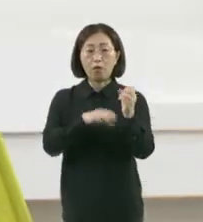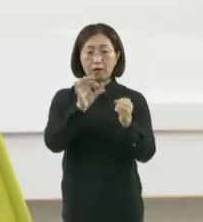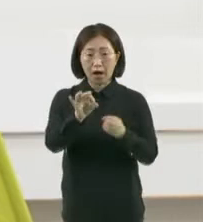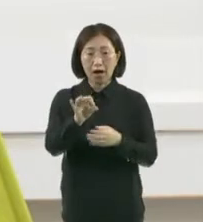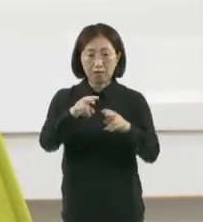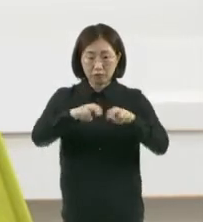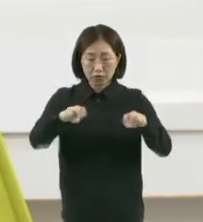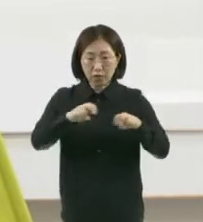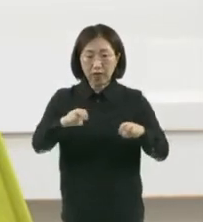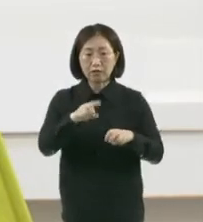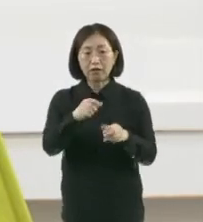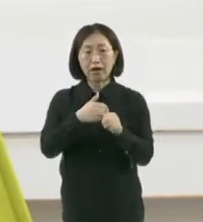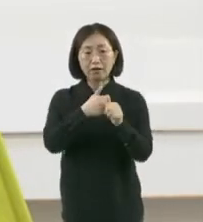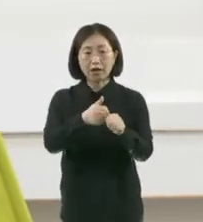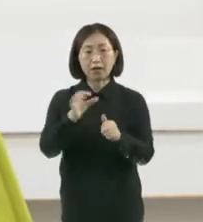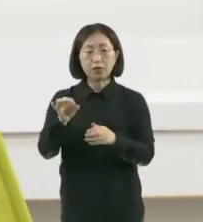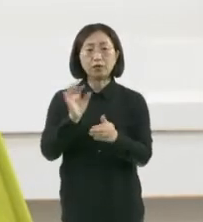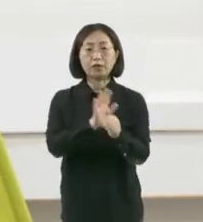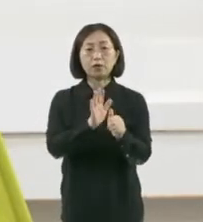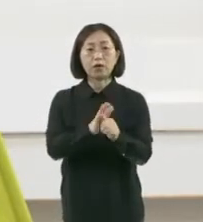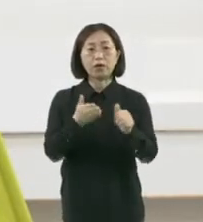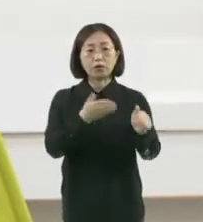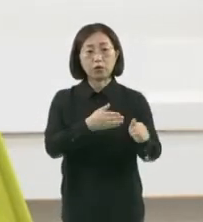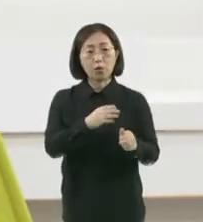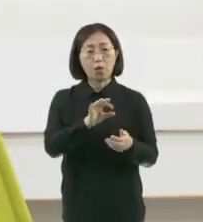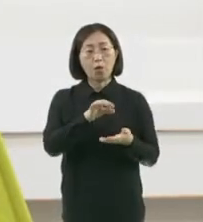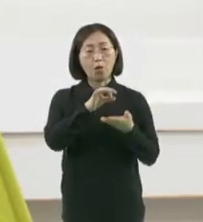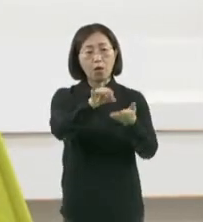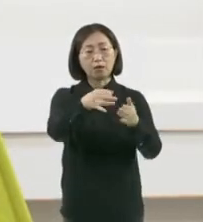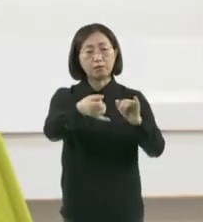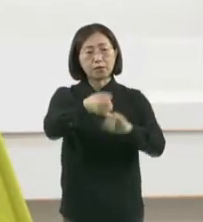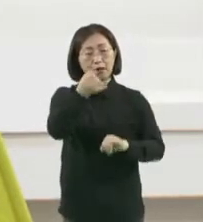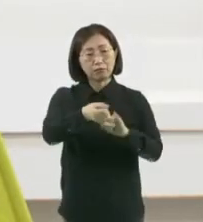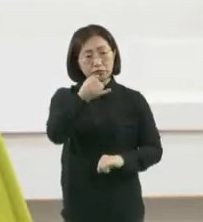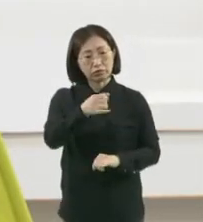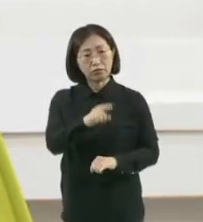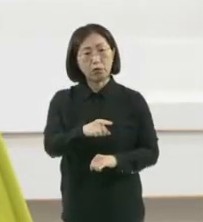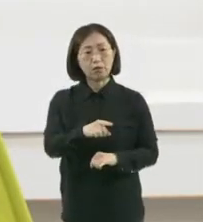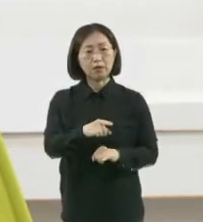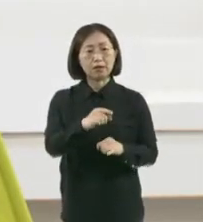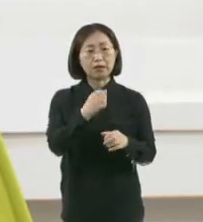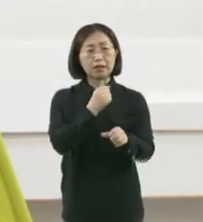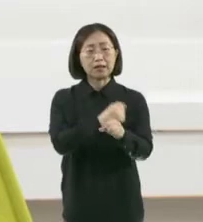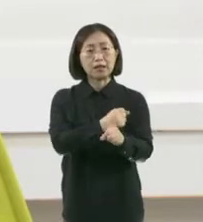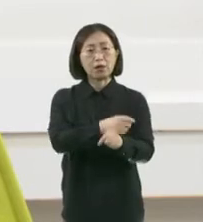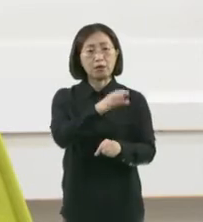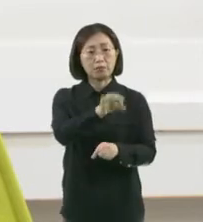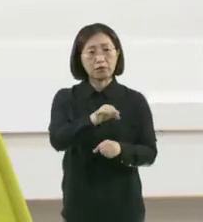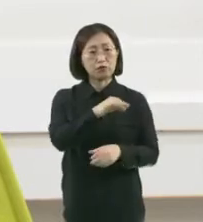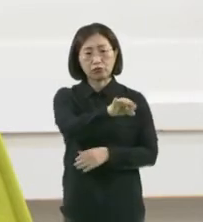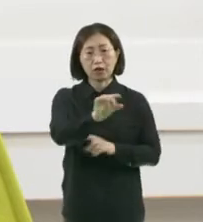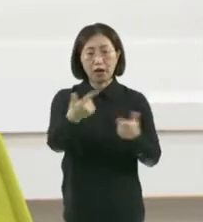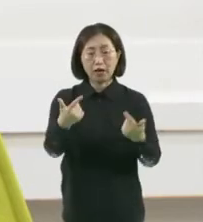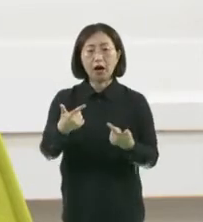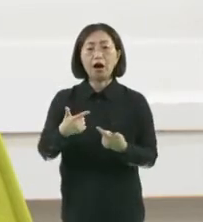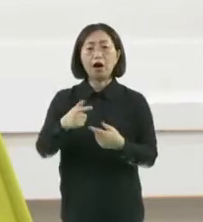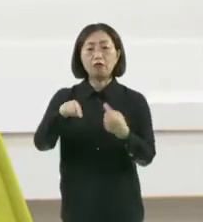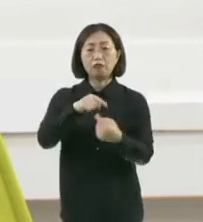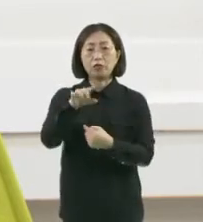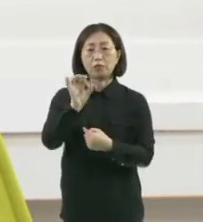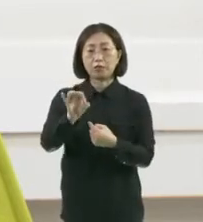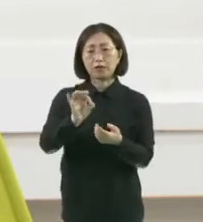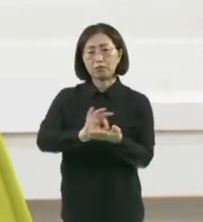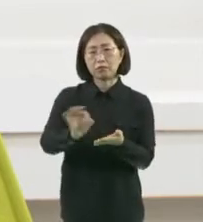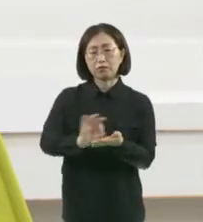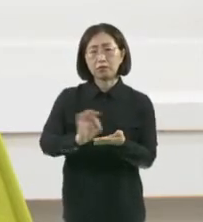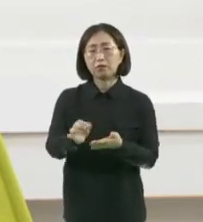해줬고 임금이 체불됐다는 부분들은 보면 그 인건비 부분이 아니라 어떤 그 운영비